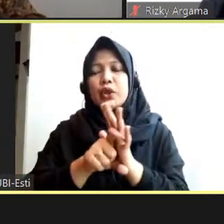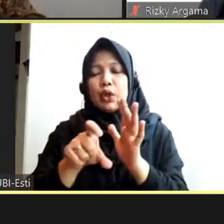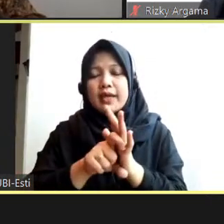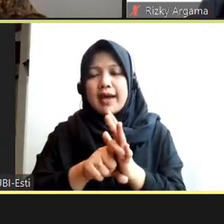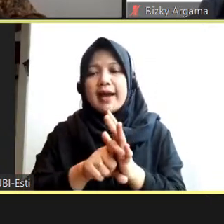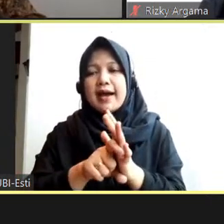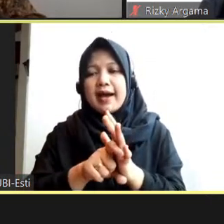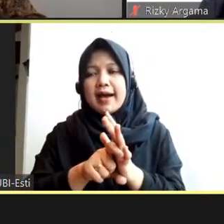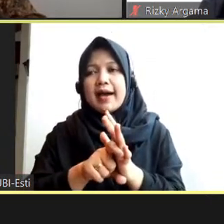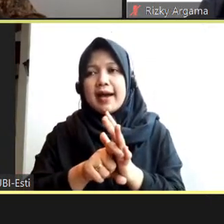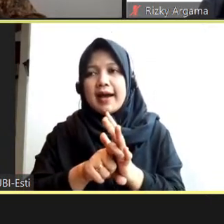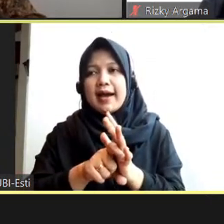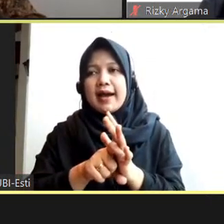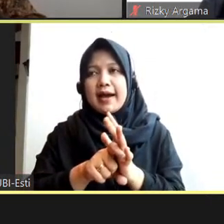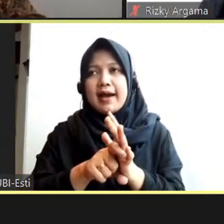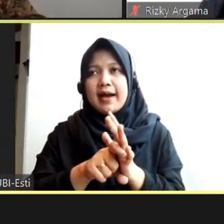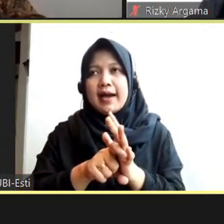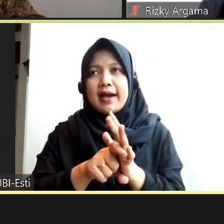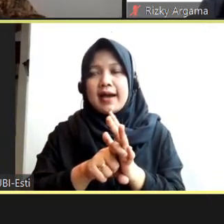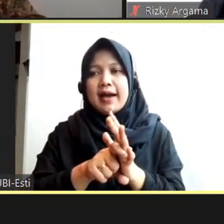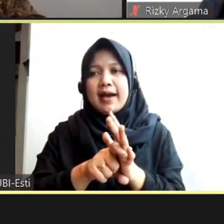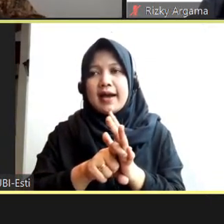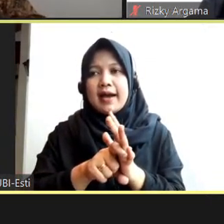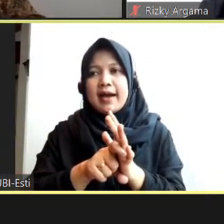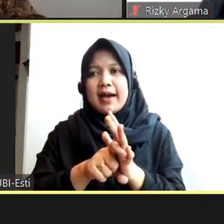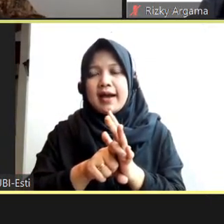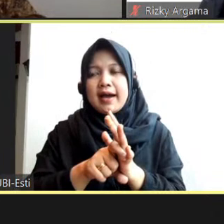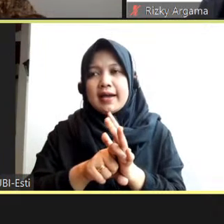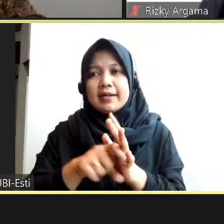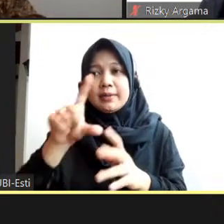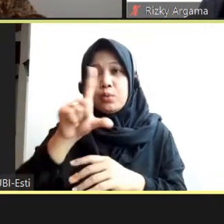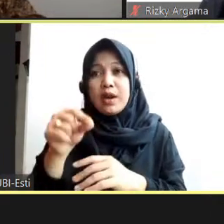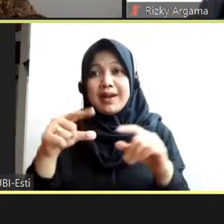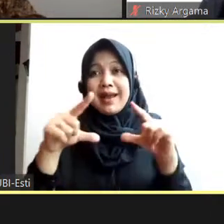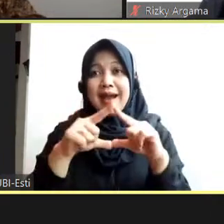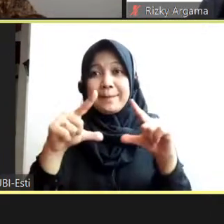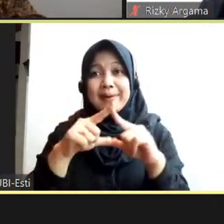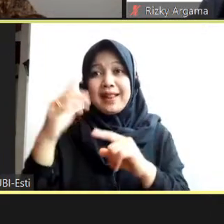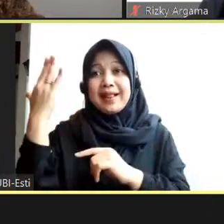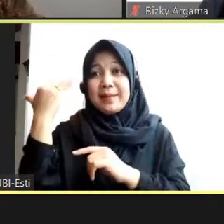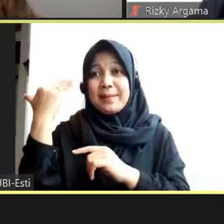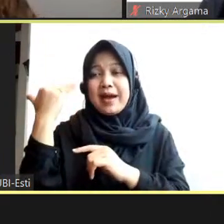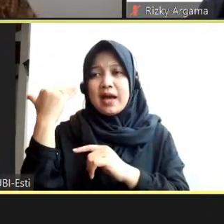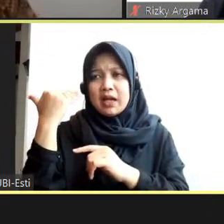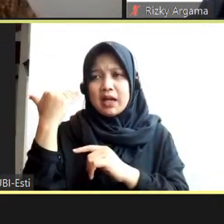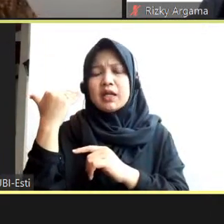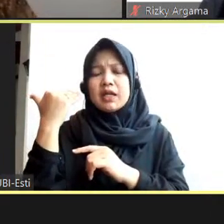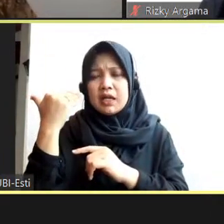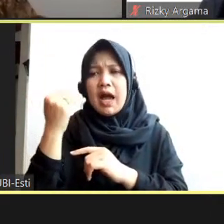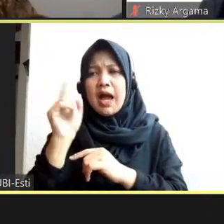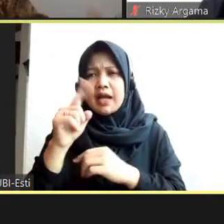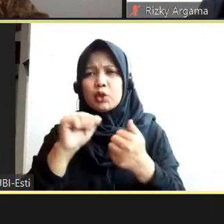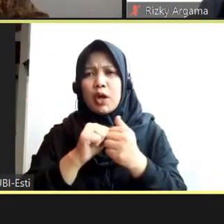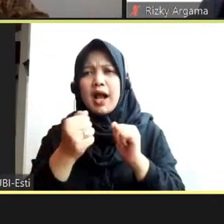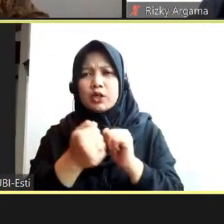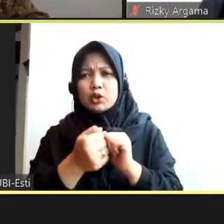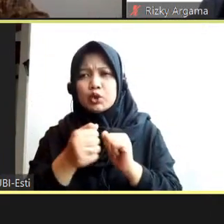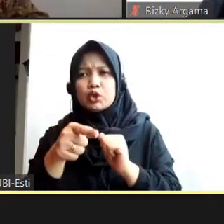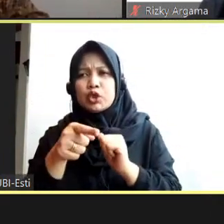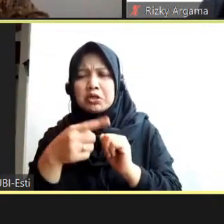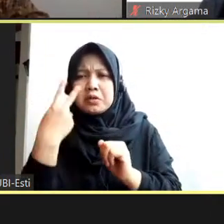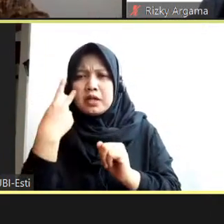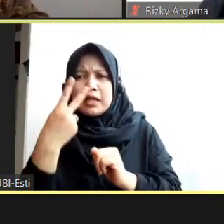kami Raffio Patra yang mengalami peretasan juga di bulan April kemarin, itu juga memperlihatkan proses yang demikian